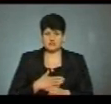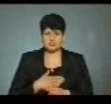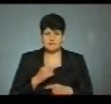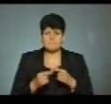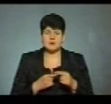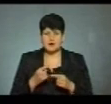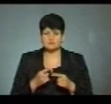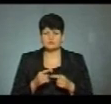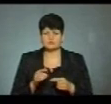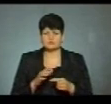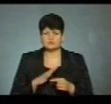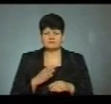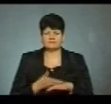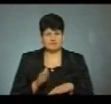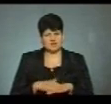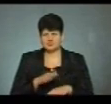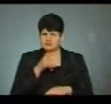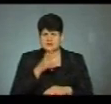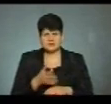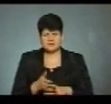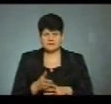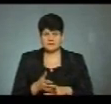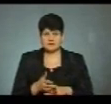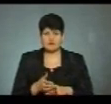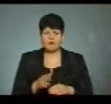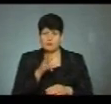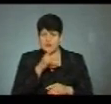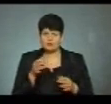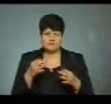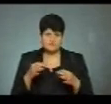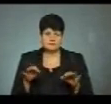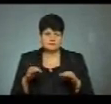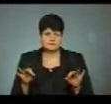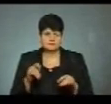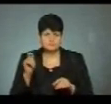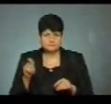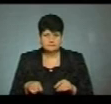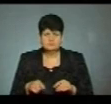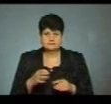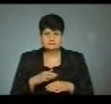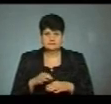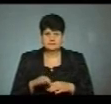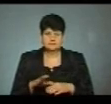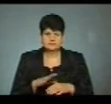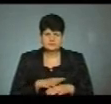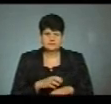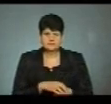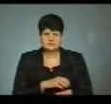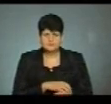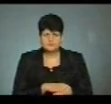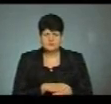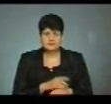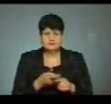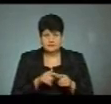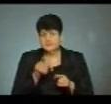пращури проходили набагато важчі часи, і період визвольних змагань, і ті репресії, які були за Совка. Ось, і